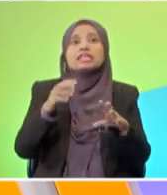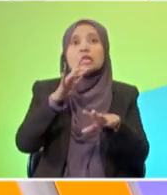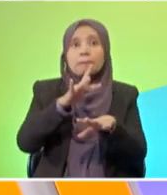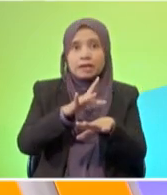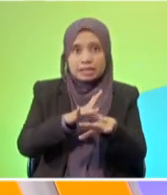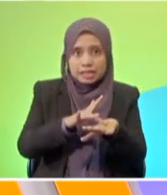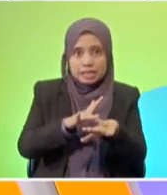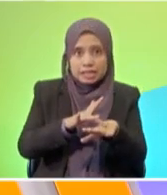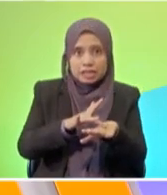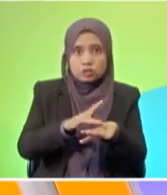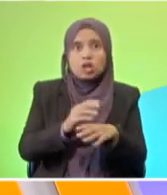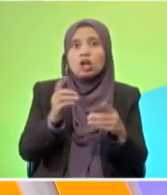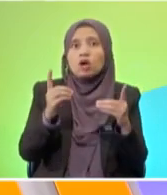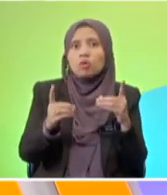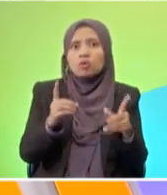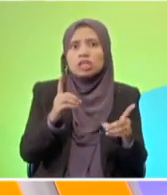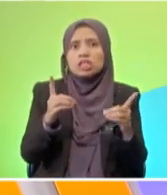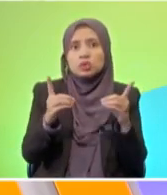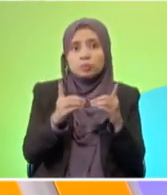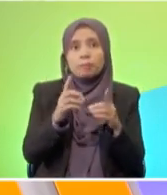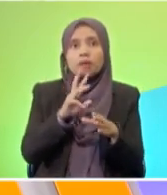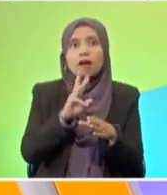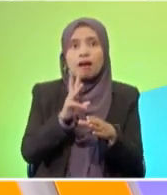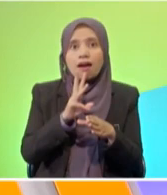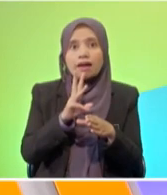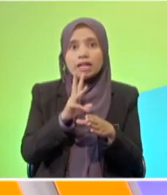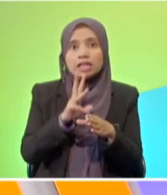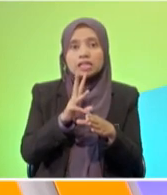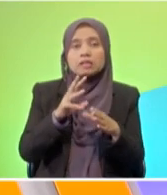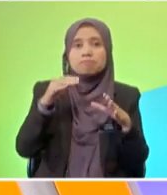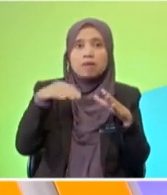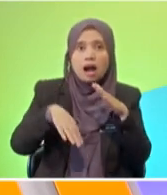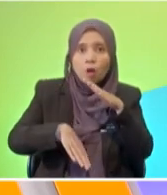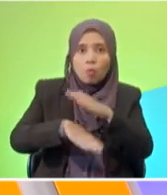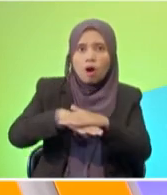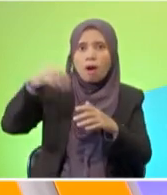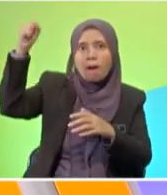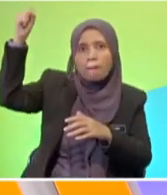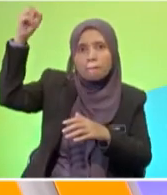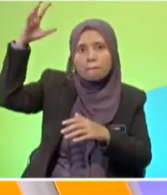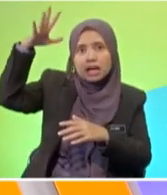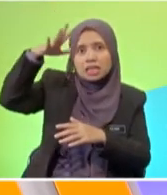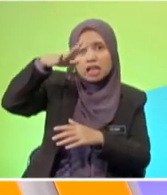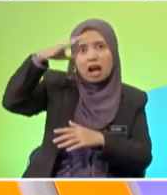jumpa air berada dalam bekas air itu dan air itu berada di bawah matahari